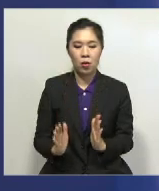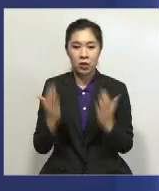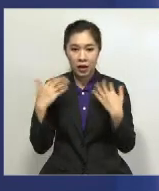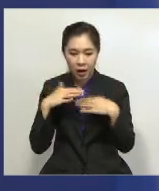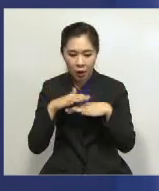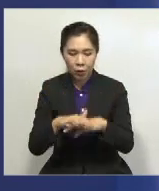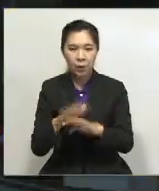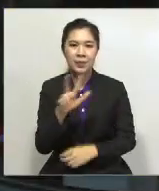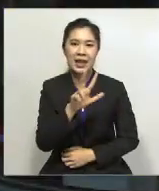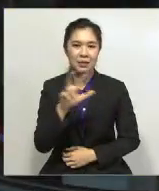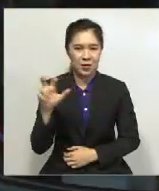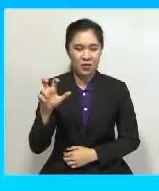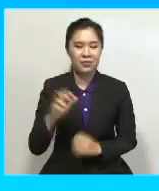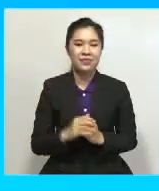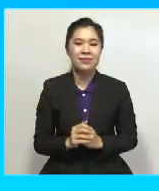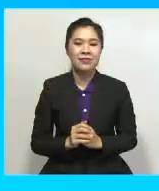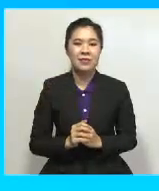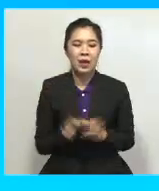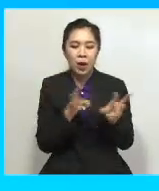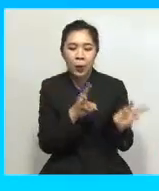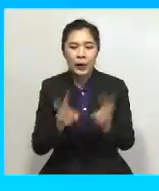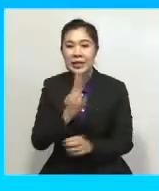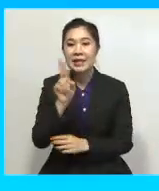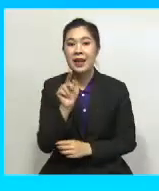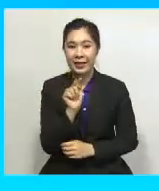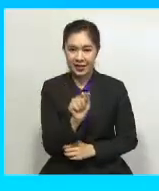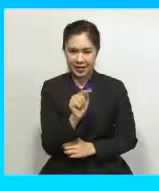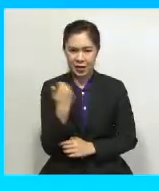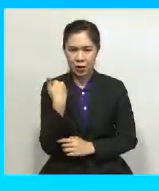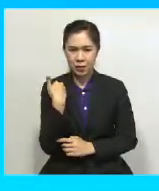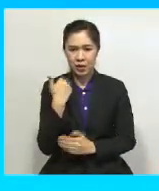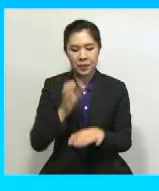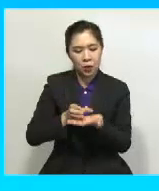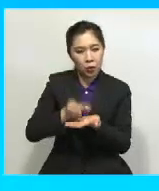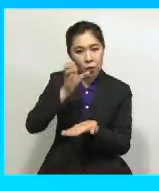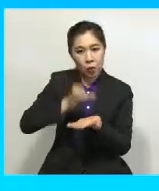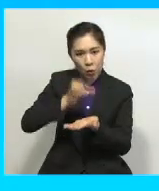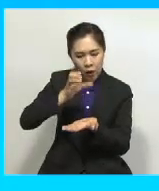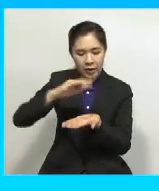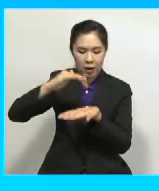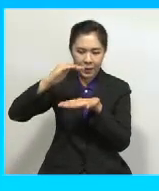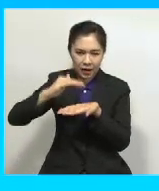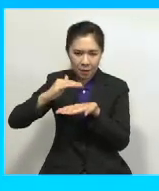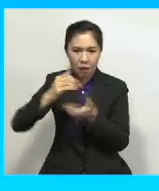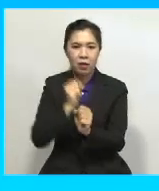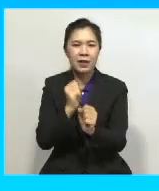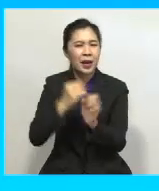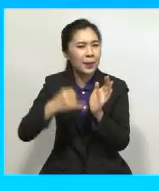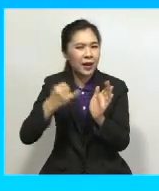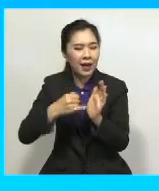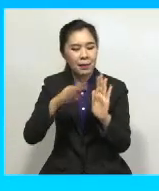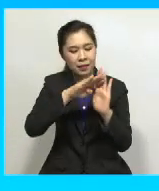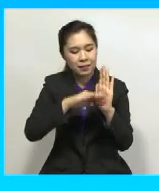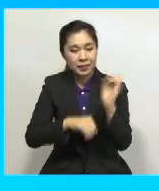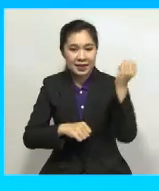กว่า300คนนะครับสำหรับการใช้งานของมิสเตอร์สะอาดนั้นนะครับมีทั้งแบบขวดและเป็นแบบกระป๋องสามารถทำได้ง่ายๆใน